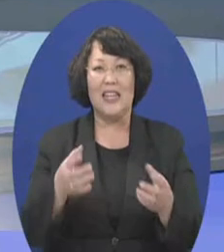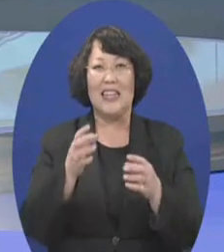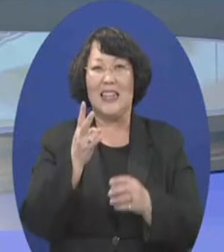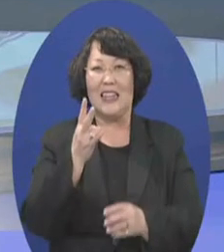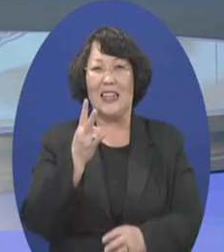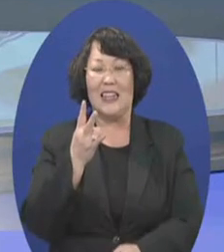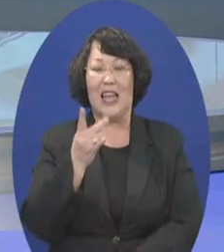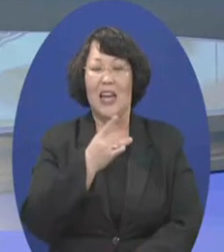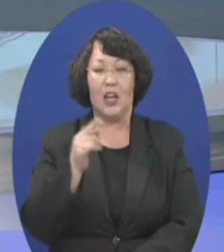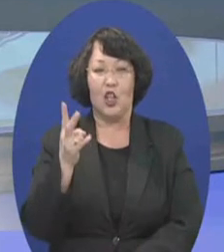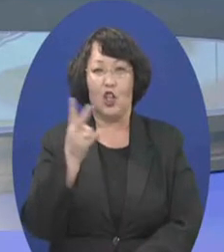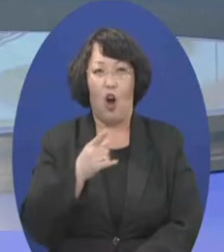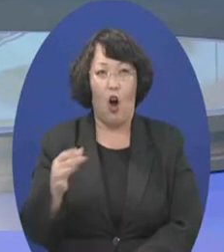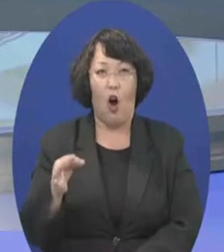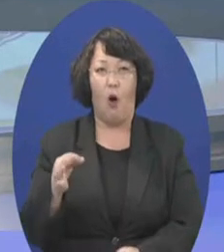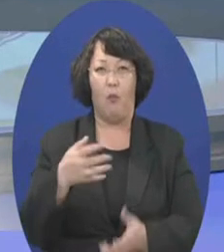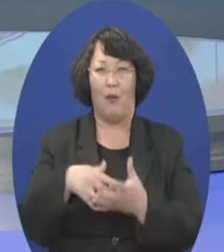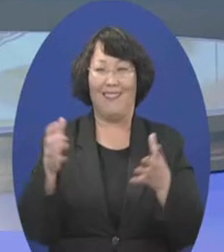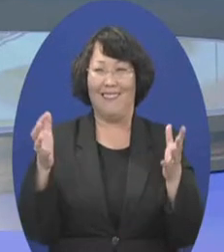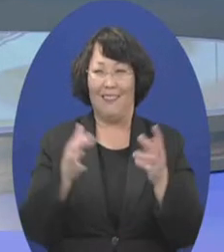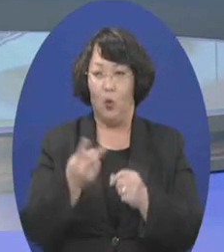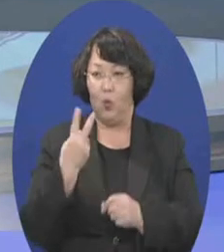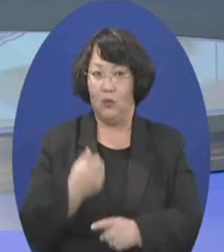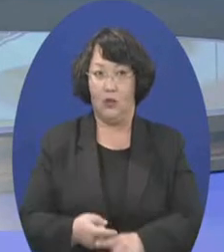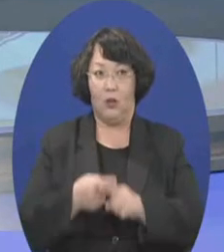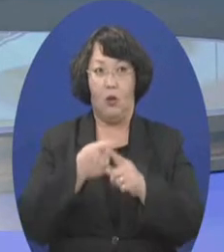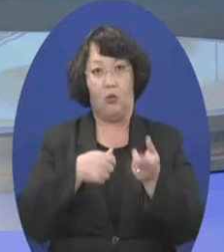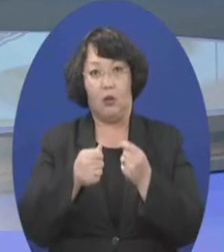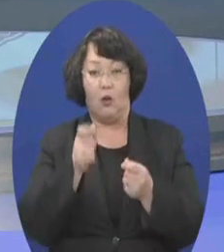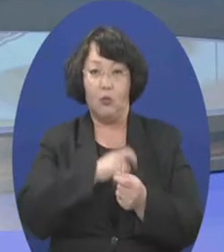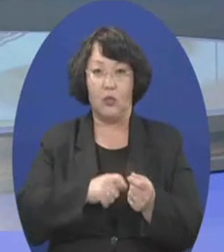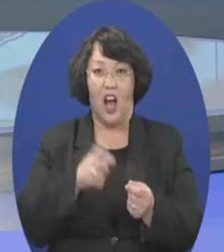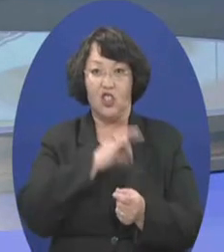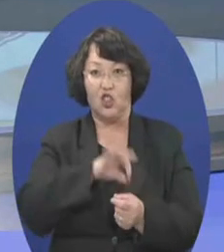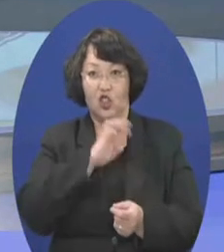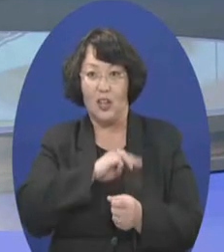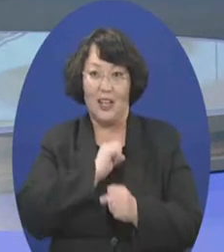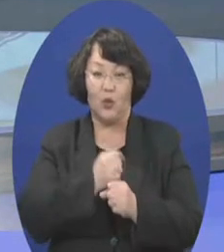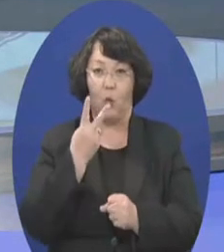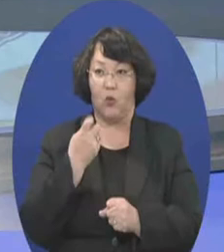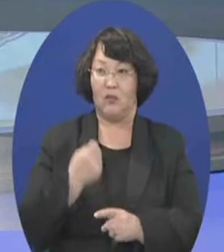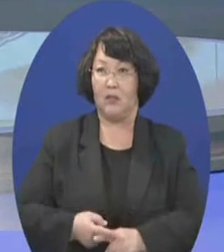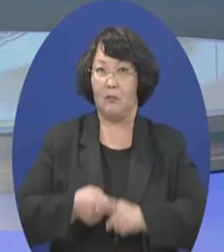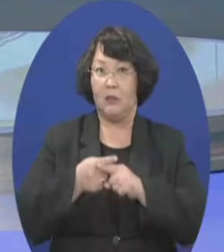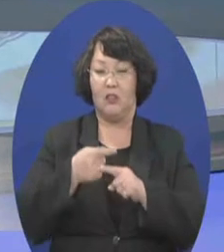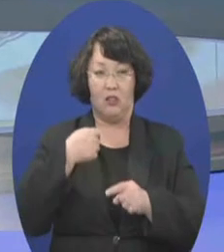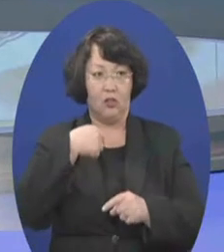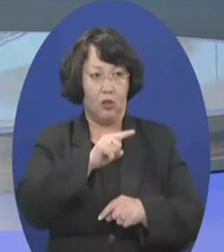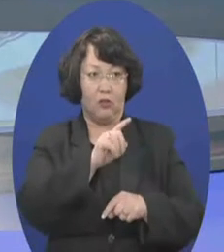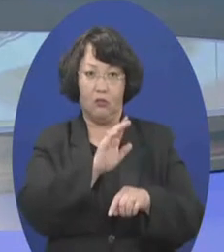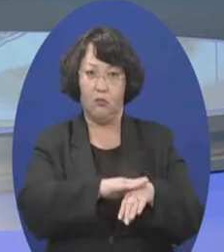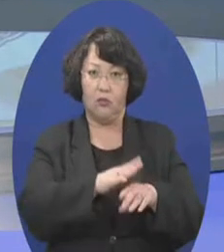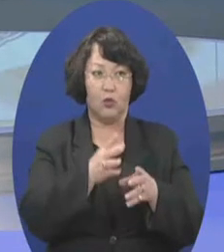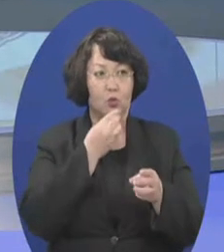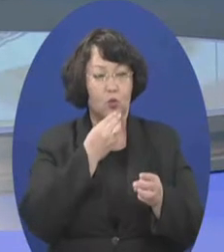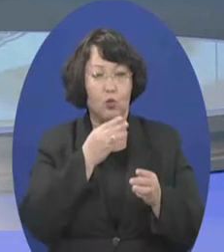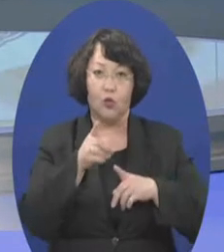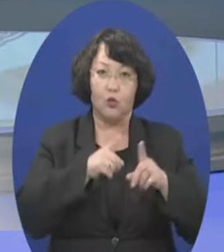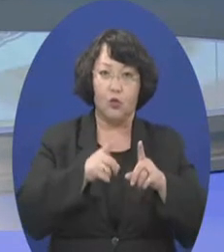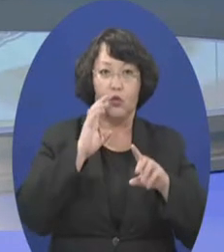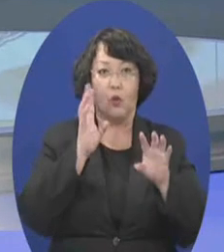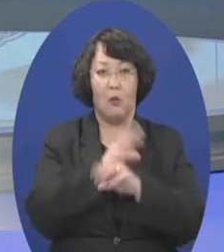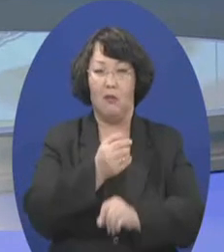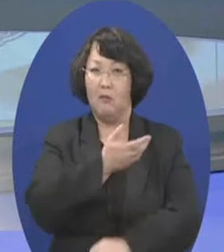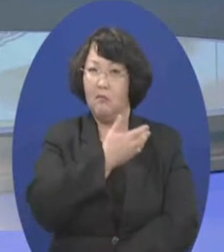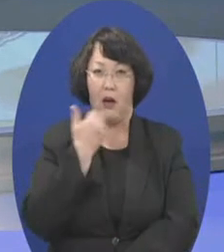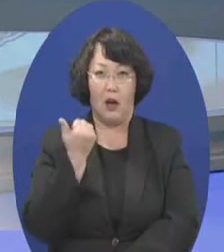ногооны борлуулалт хөмигдөж үн өссөн байна. Худалдаачид бол ашигын төлөө ажилладаг учраас үнэ нэмдэг. Харин тэднийг зохицуулах шударга өрсөлдөө манай улсад